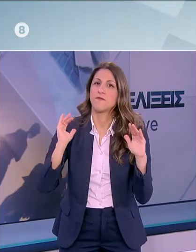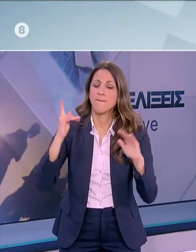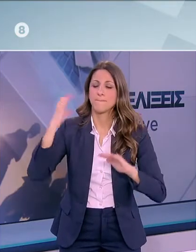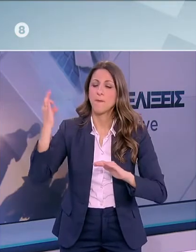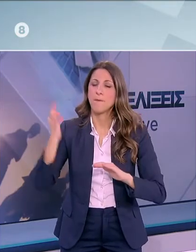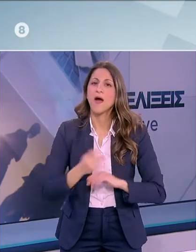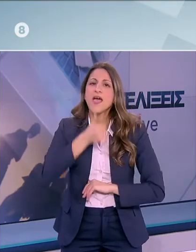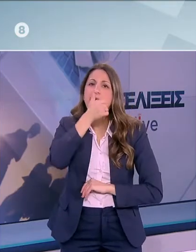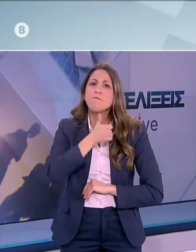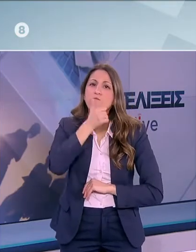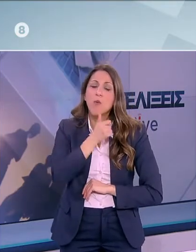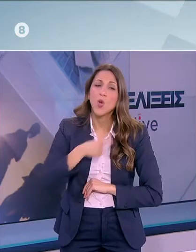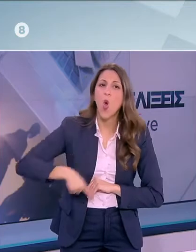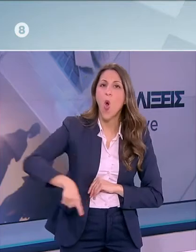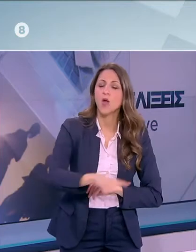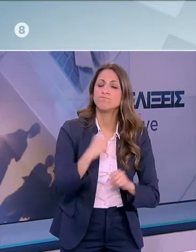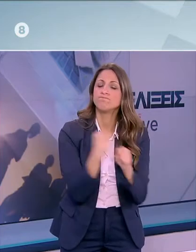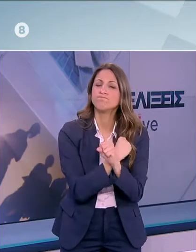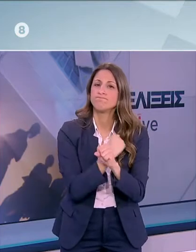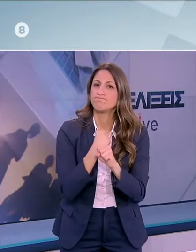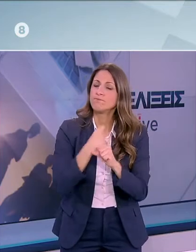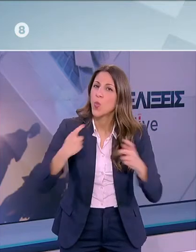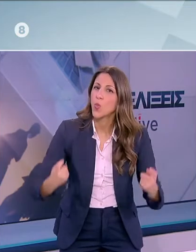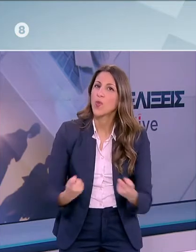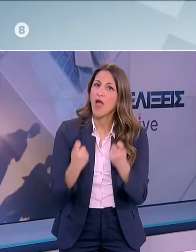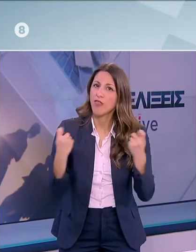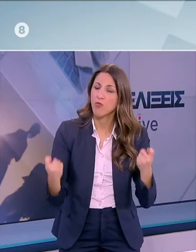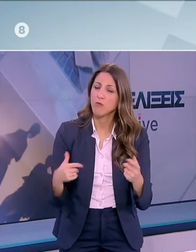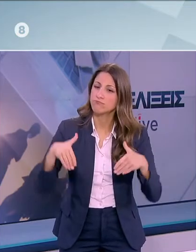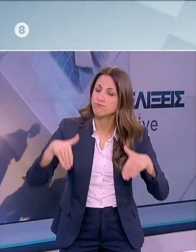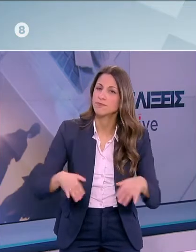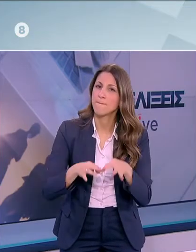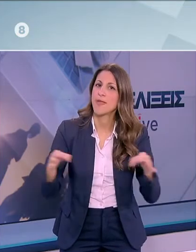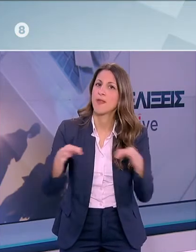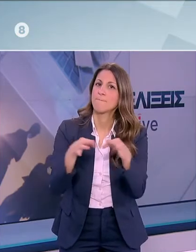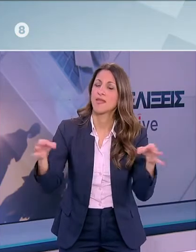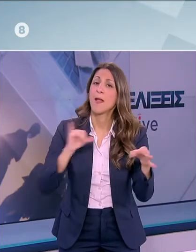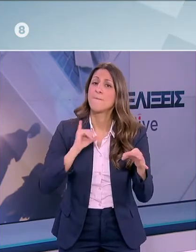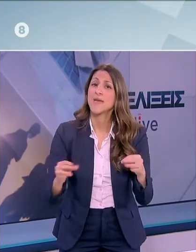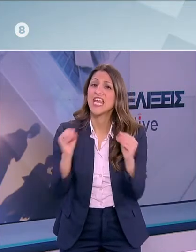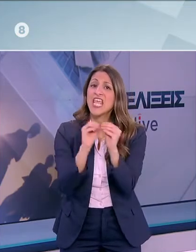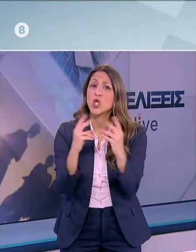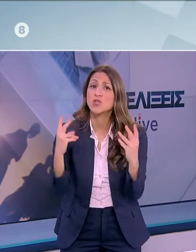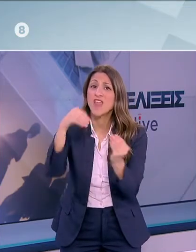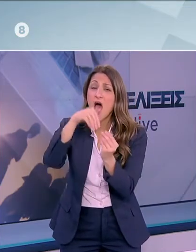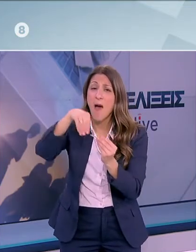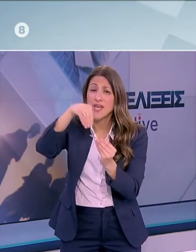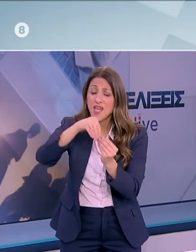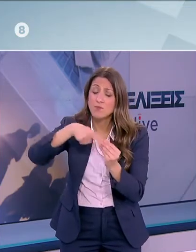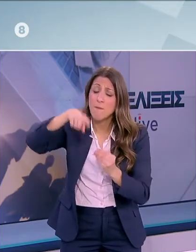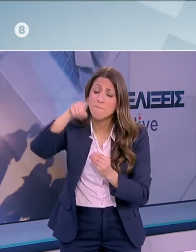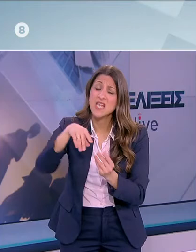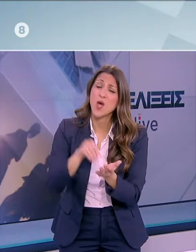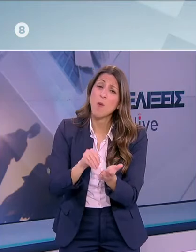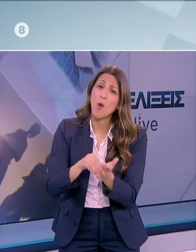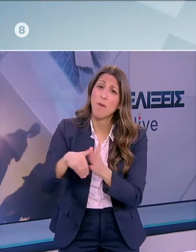με την υπομονή και την επιμονή και την καρτερικότητα που έχουμε δείξει όλες αυτές τις εβδομάδες. Μέχρι τις 27 Απριλίου υπάρχουν αρκετές μέρες. Δεν